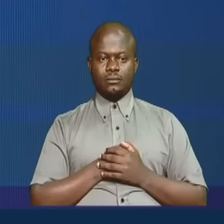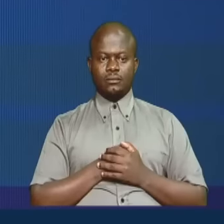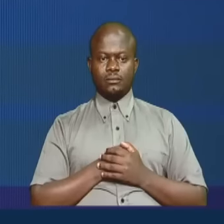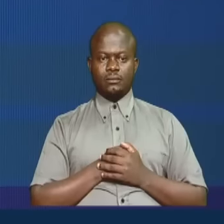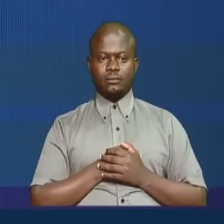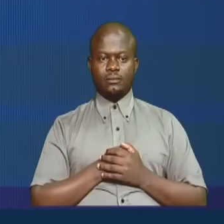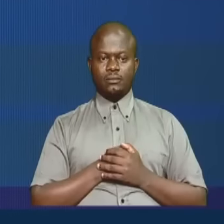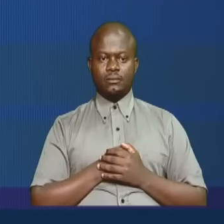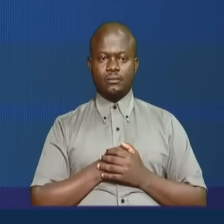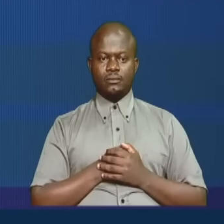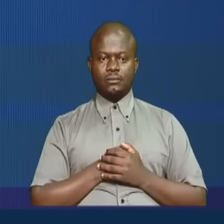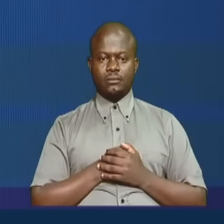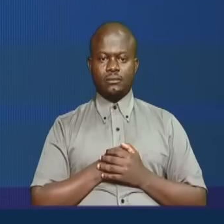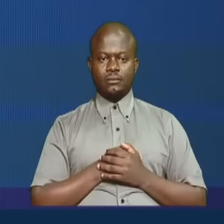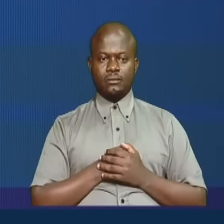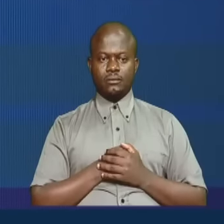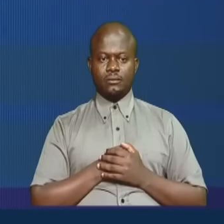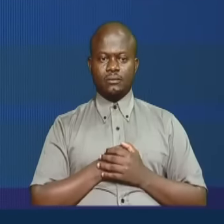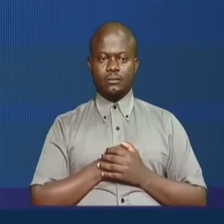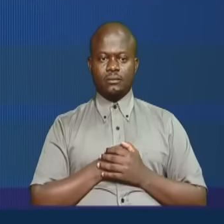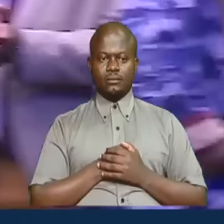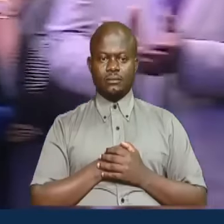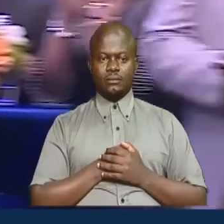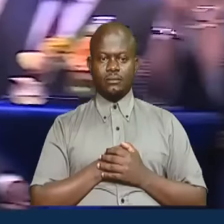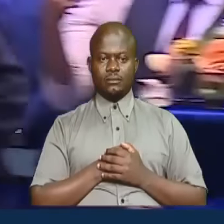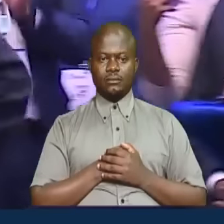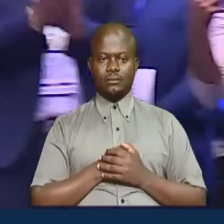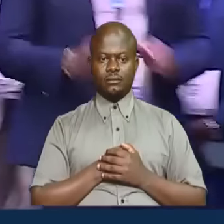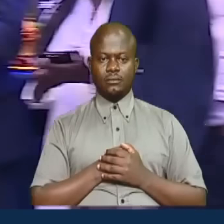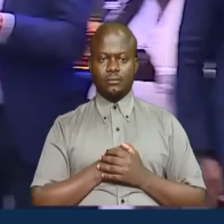happened in the world, it's been by young people.